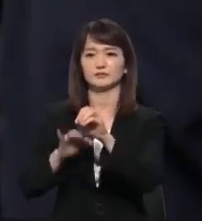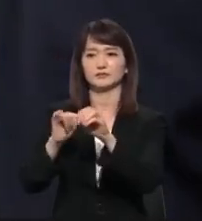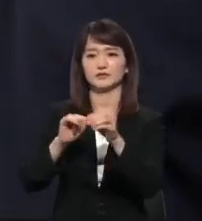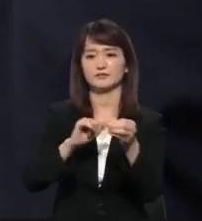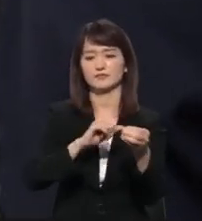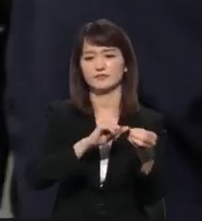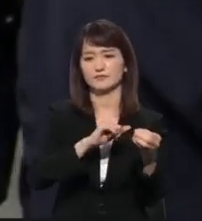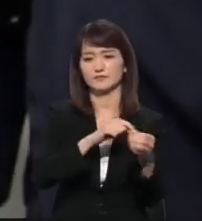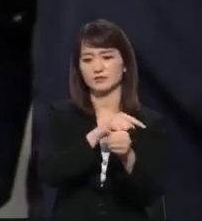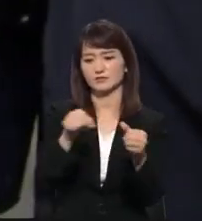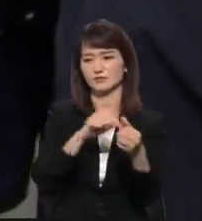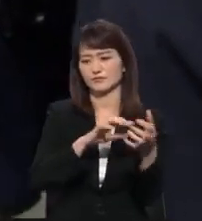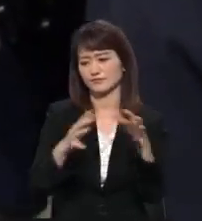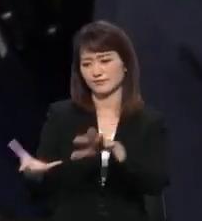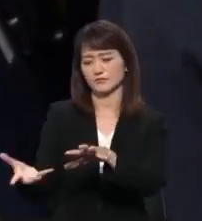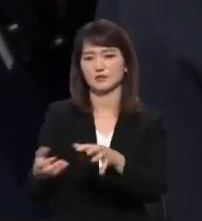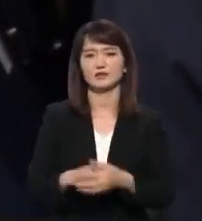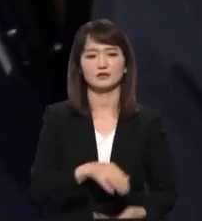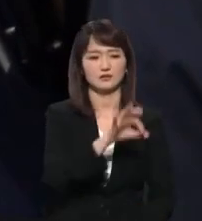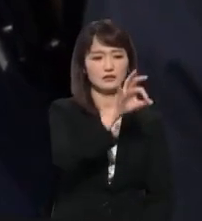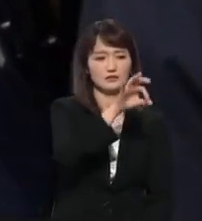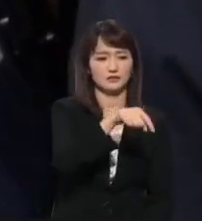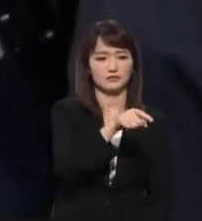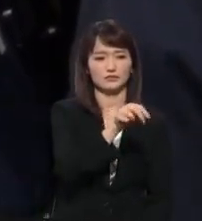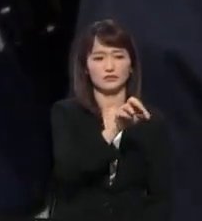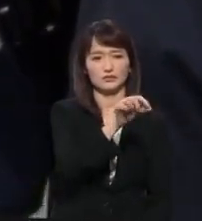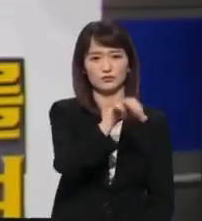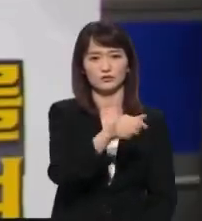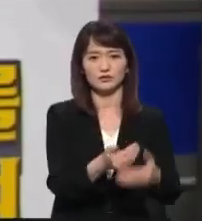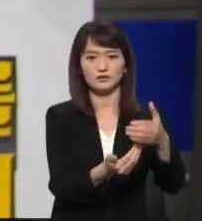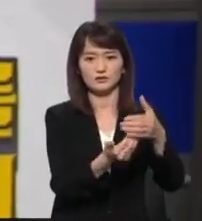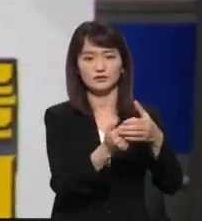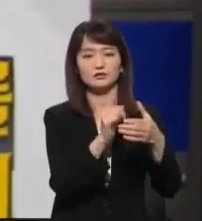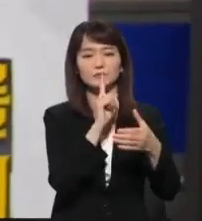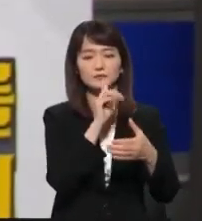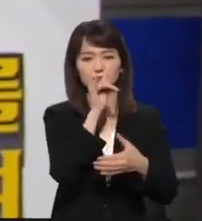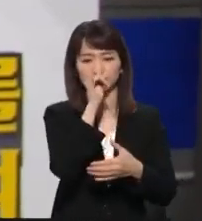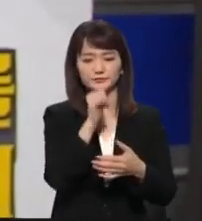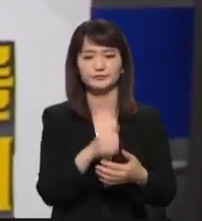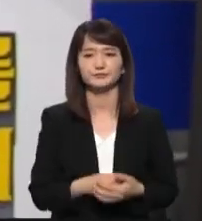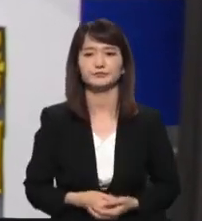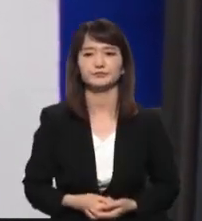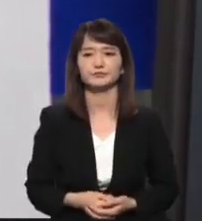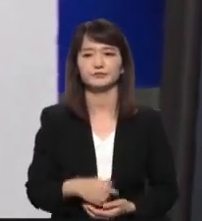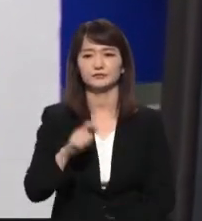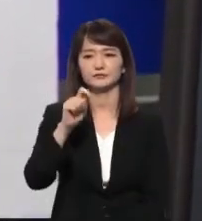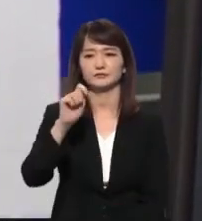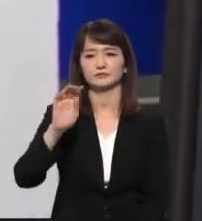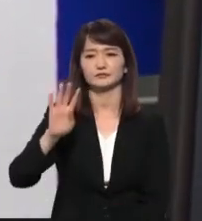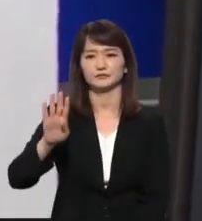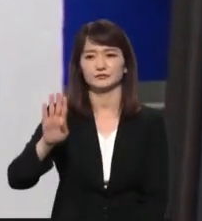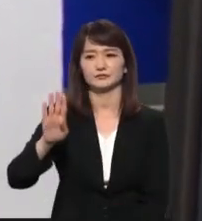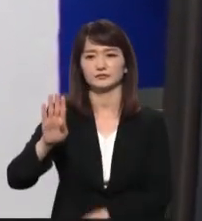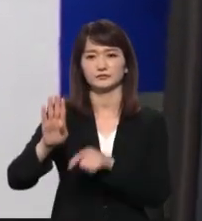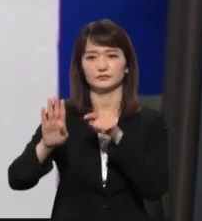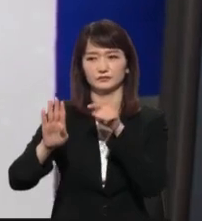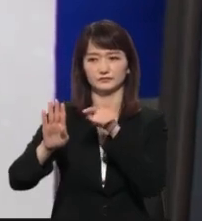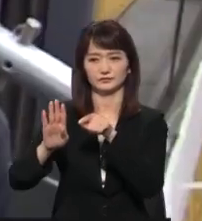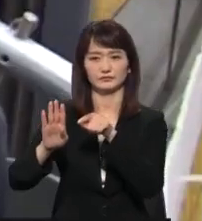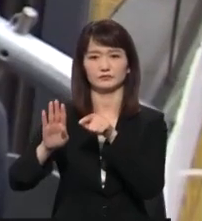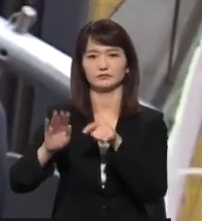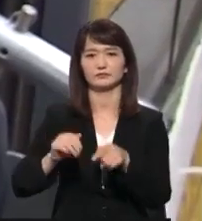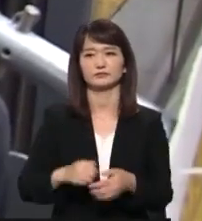사건이에요 오영우의 곧 대사는고 사건을 이야기하고 있습니다 바로 이러한 티포라는 이것이